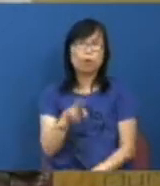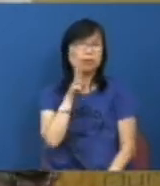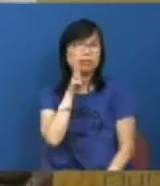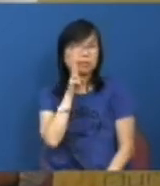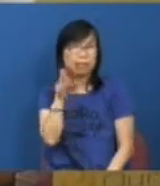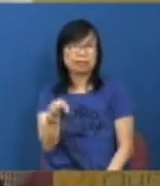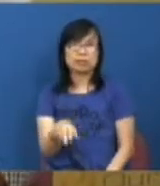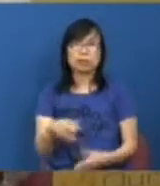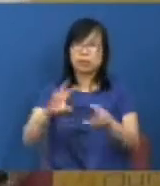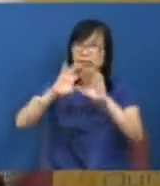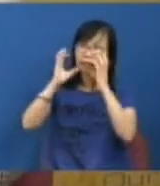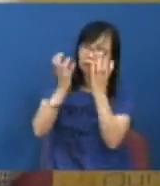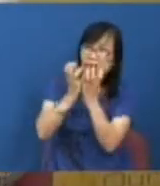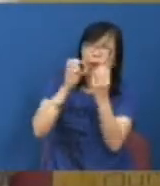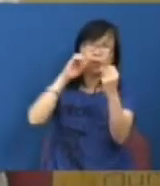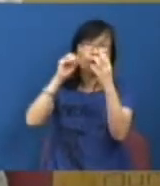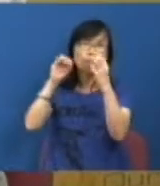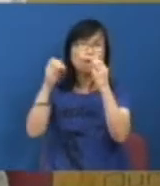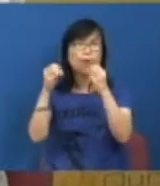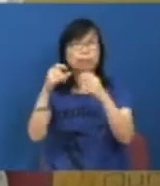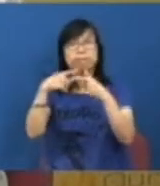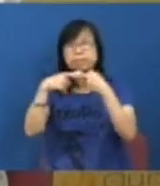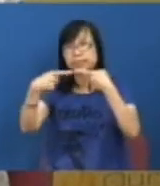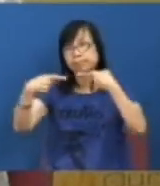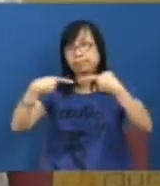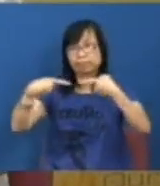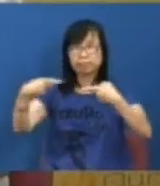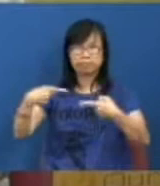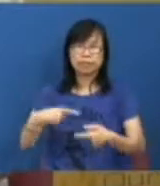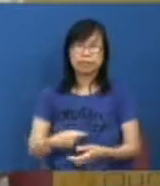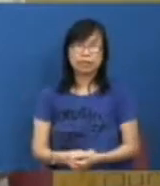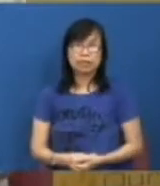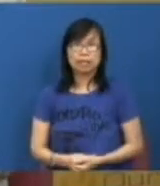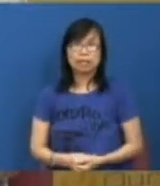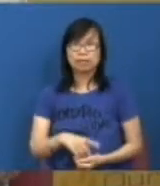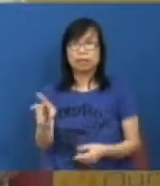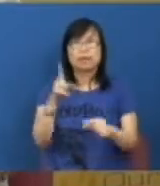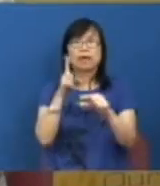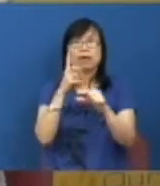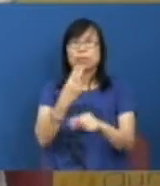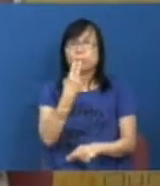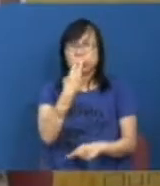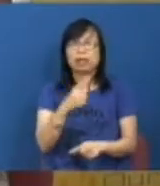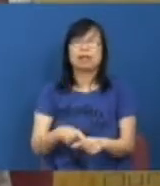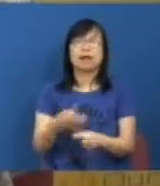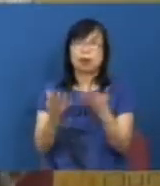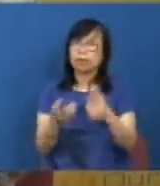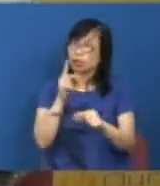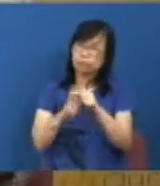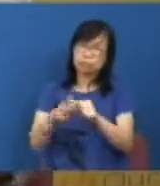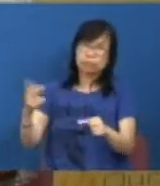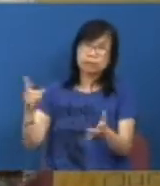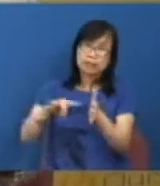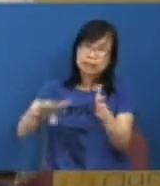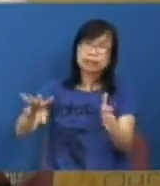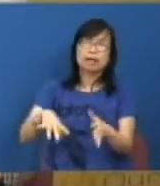同某啲機構傾唔掂數啦，咪來來去都係嗰幾個，唔係煤氣中電係嘛？即係如果佢哋唔傾得